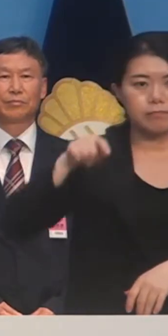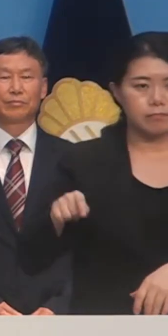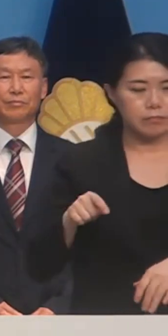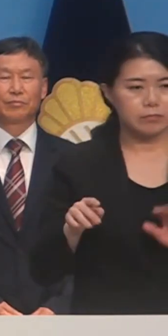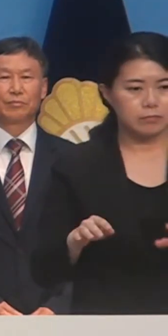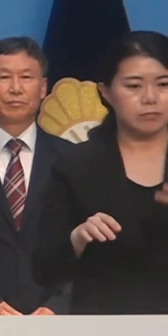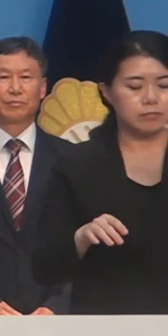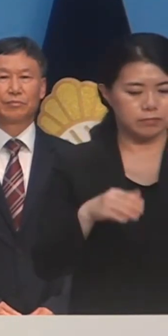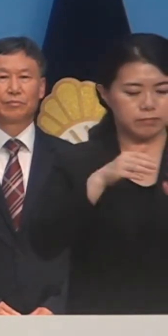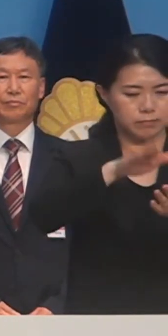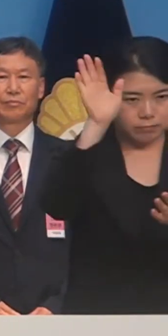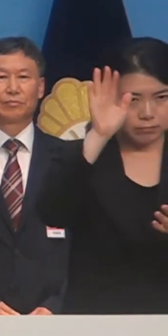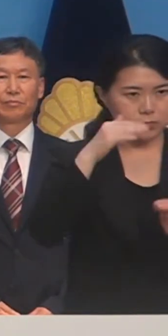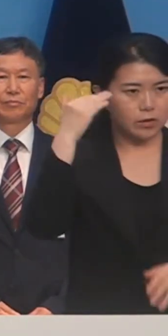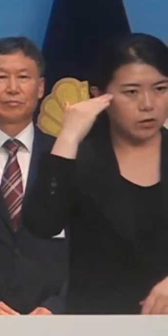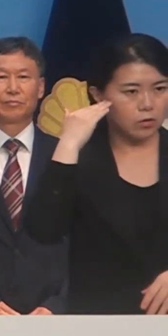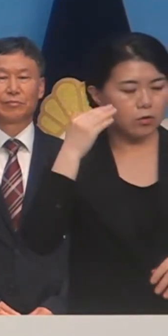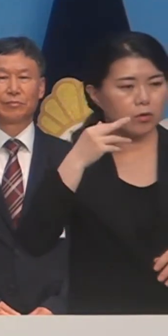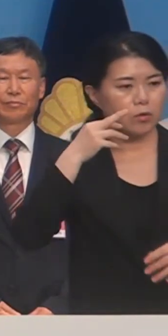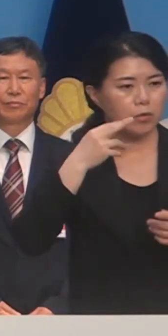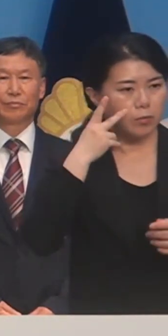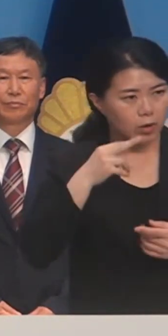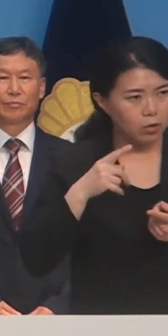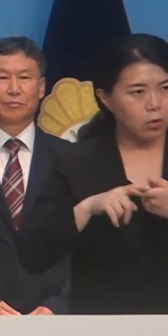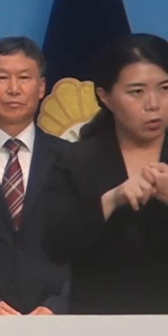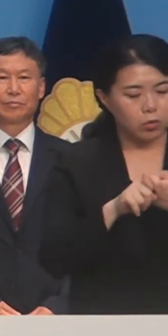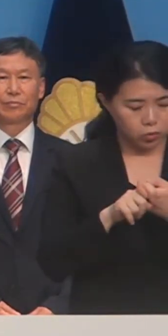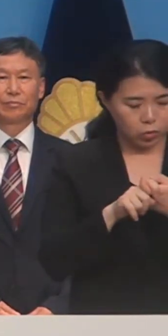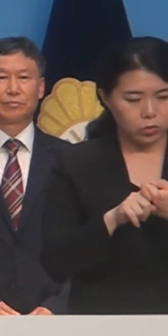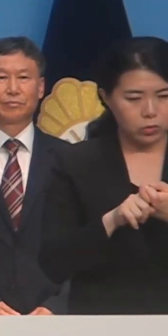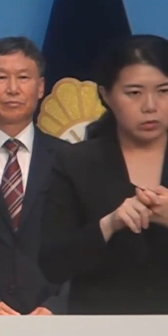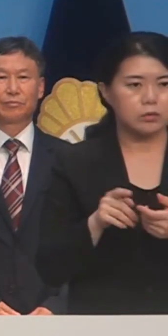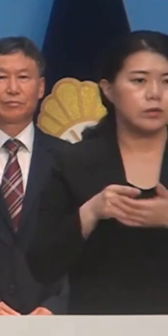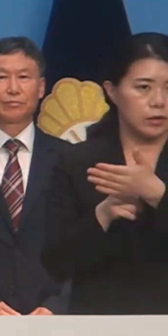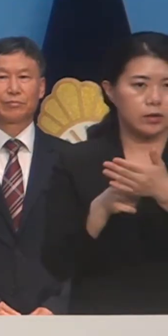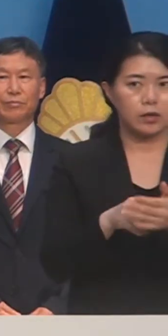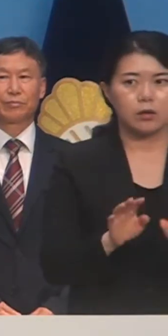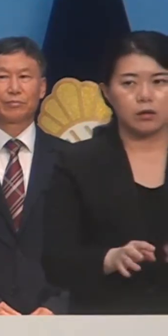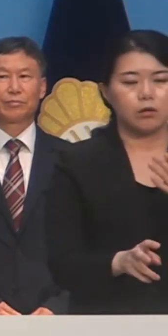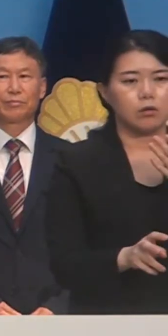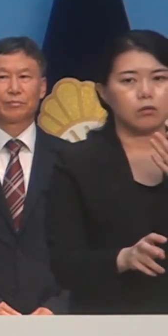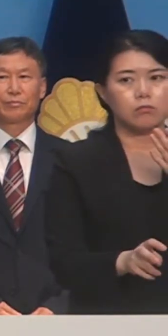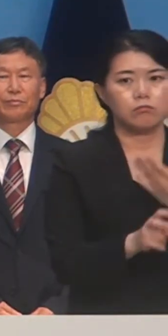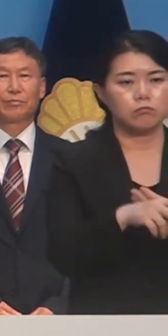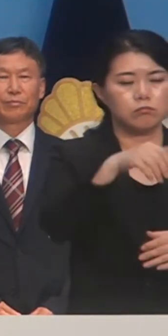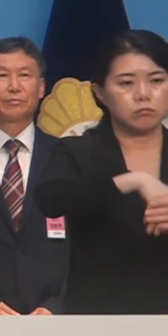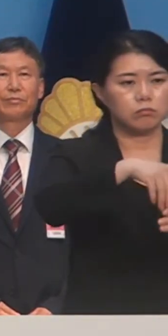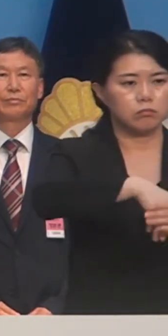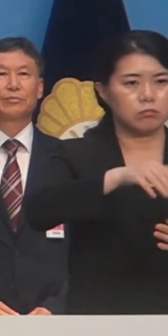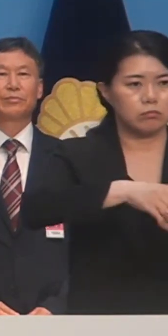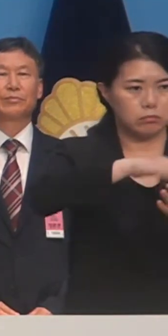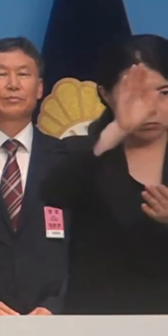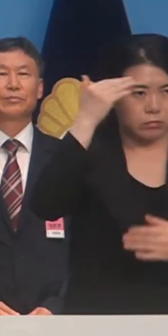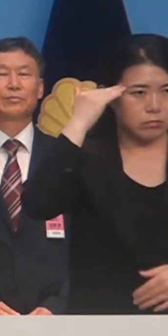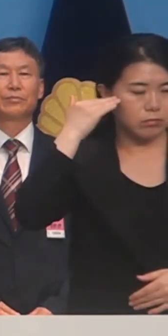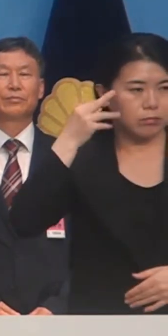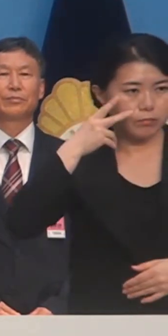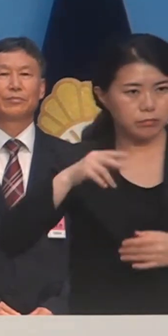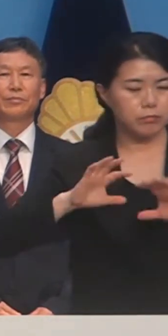가지 아웃 한미 공동협력을 제안한다. 첫째, 부정선거 아웃 한미 글로벌